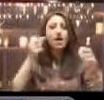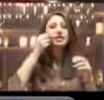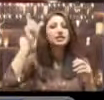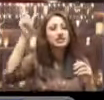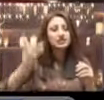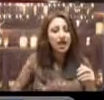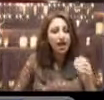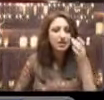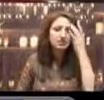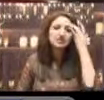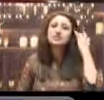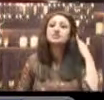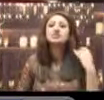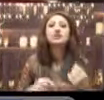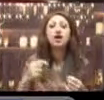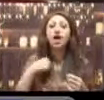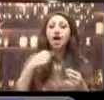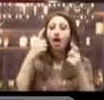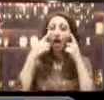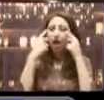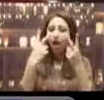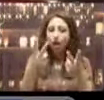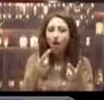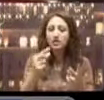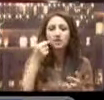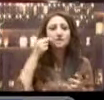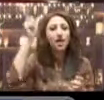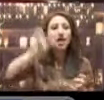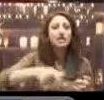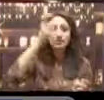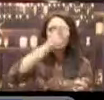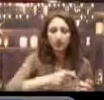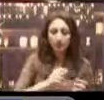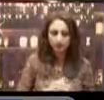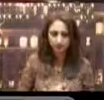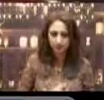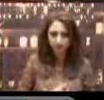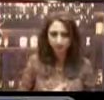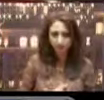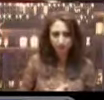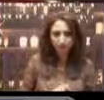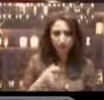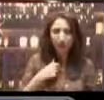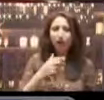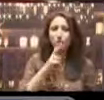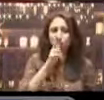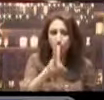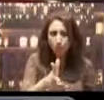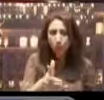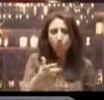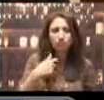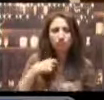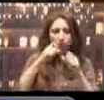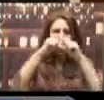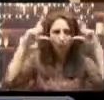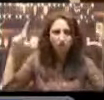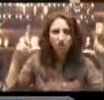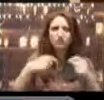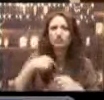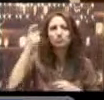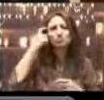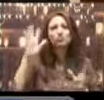بالنسبة لحواس البني آدمين مش أكتر. يعني ودي حته انا نفسي اوضحها، مش عارف لو انا مش قادر اوضحها